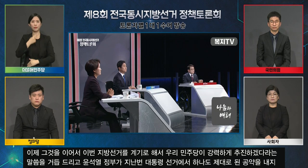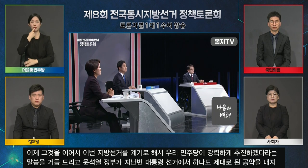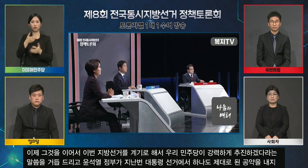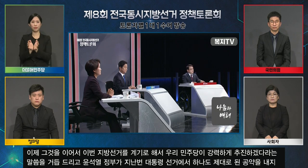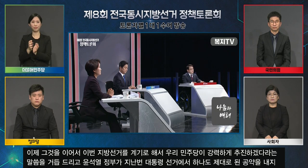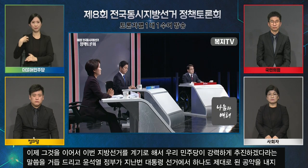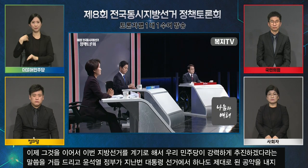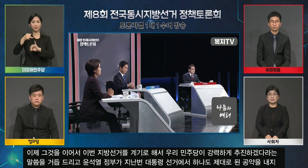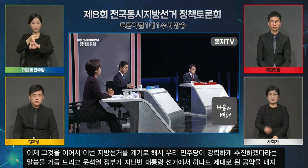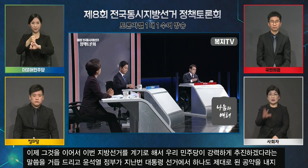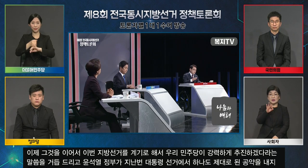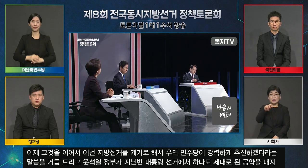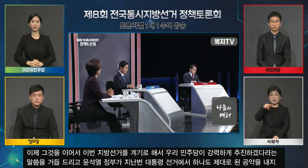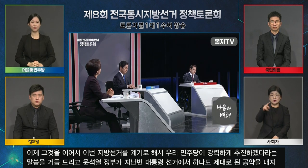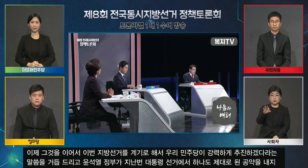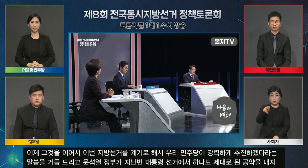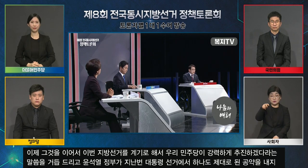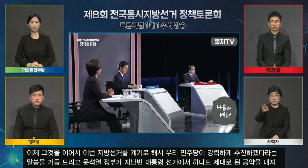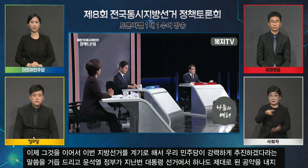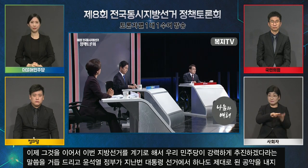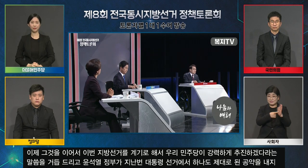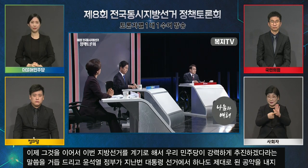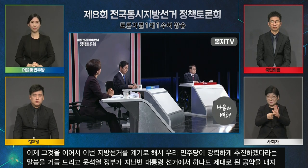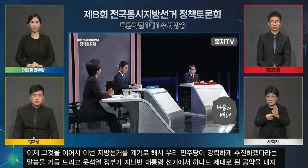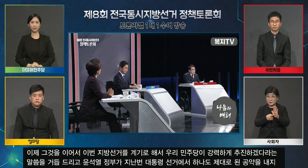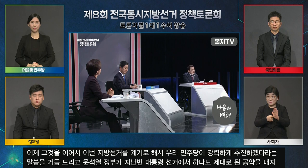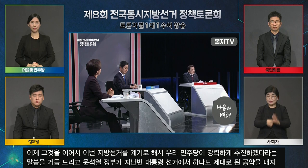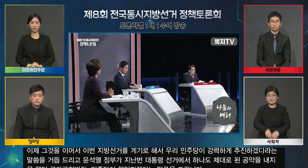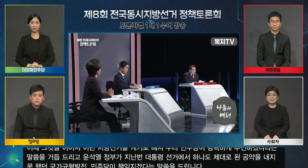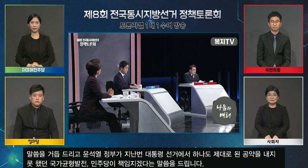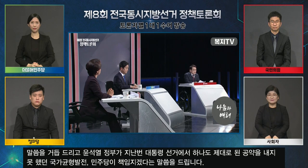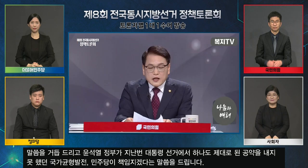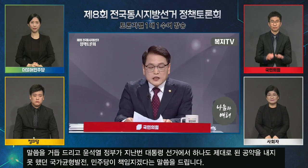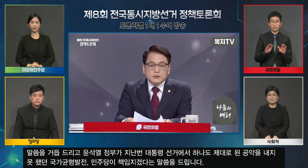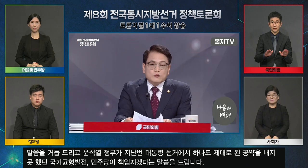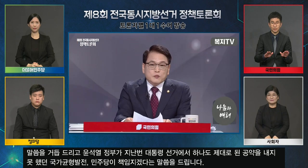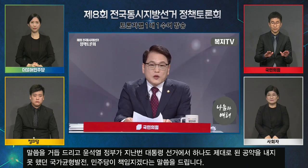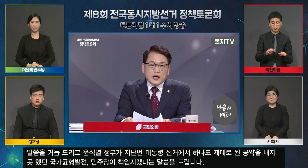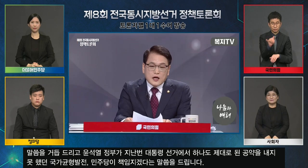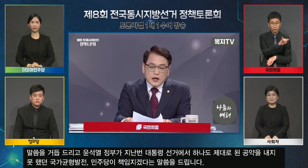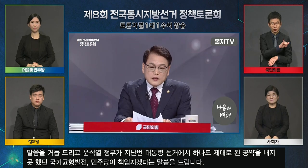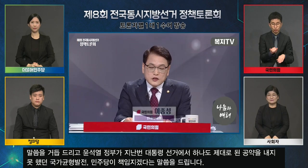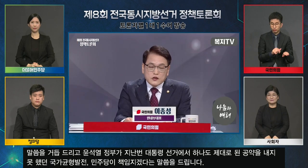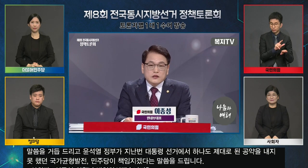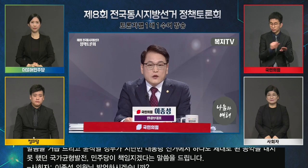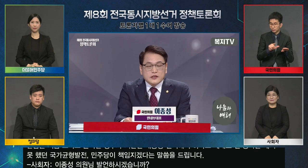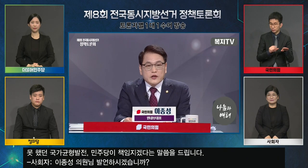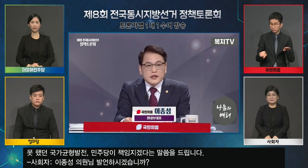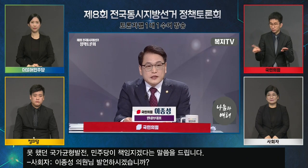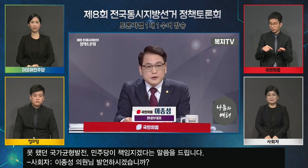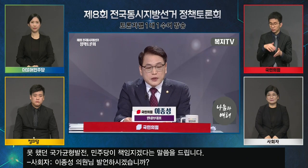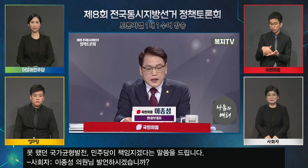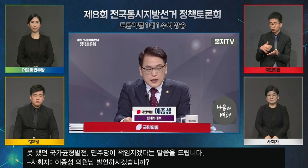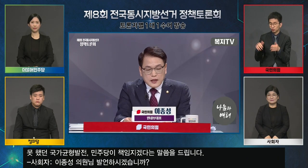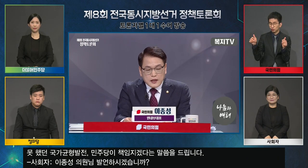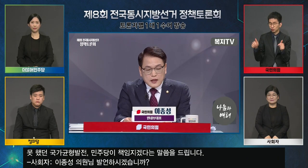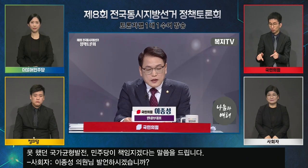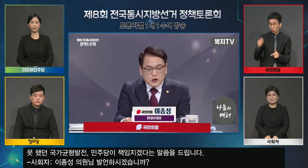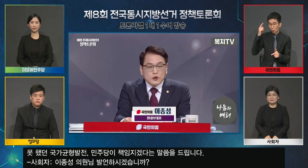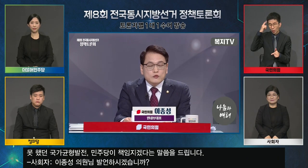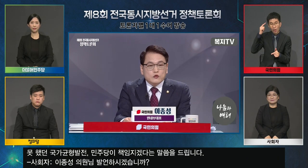이종성 의원님, 발언하시겠습니까? 네. 지방소멸대응의 핵심은 무엇보다 지역경제 활성화에 있습니다.